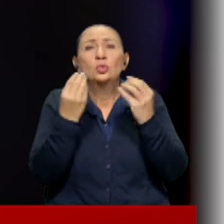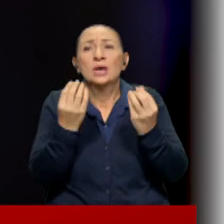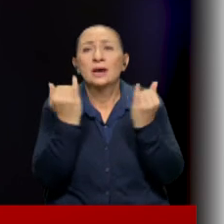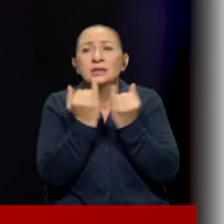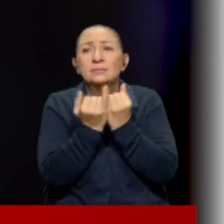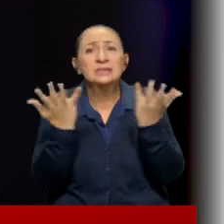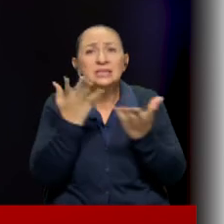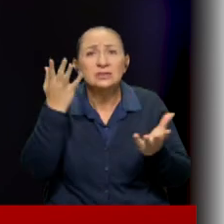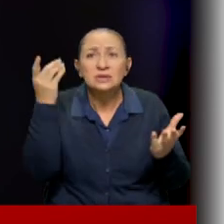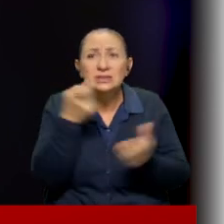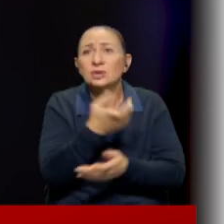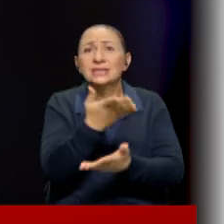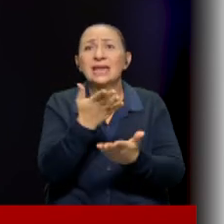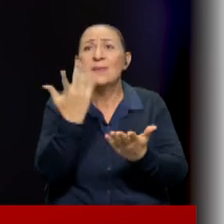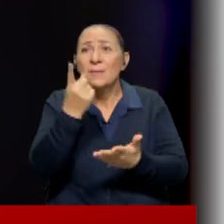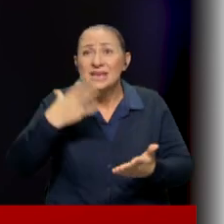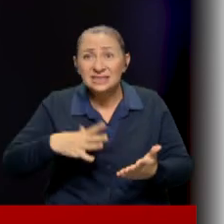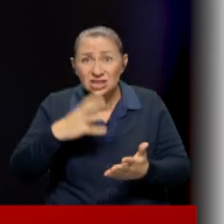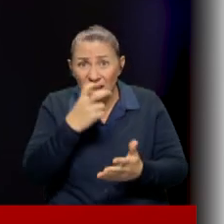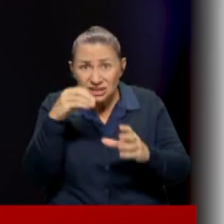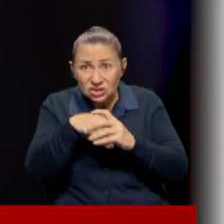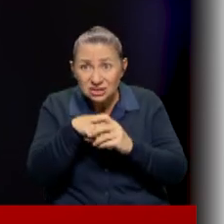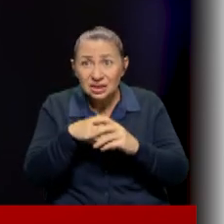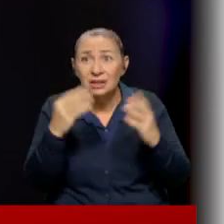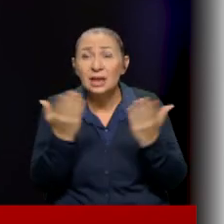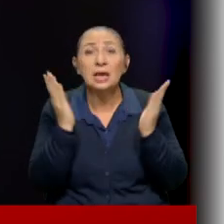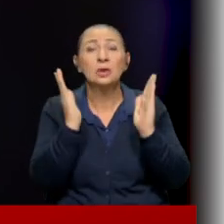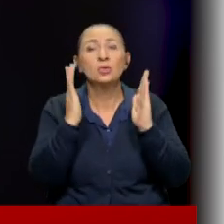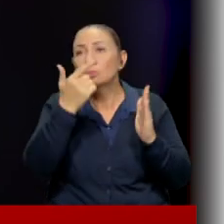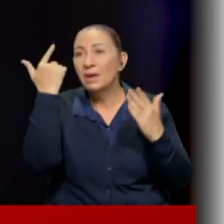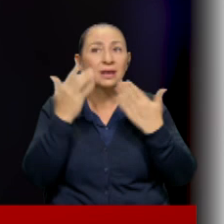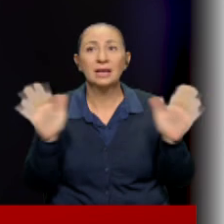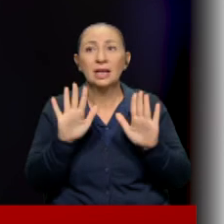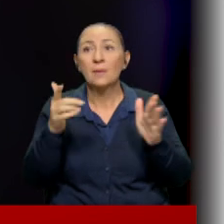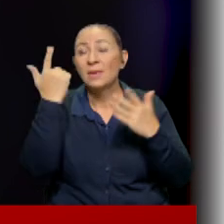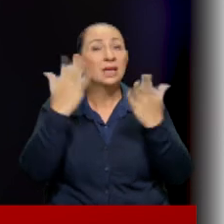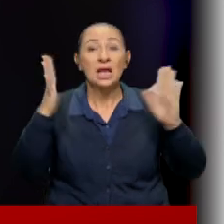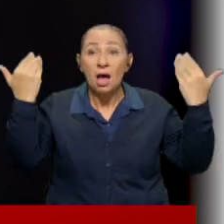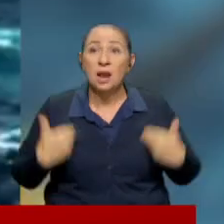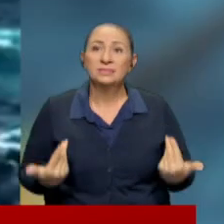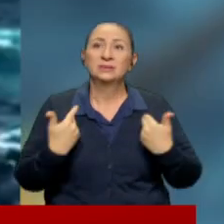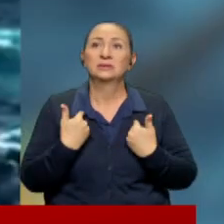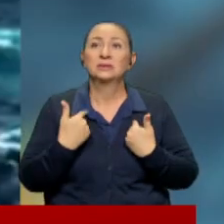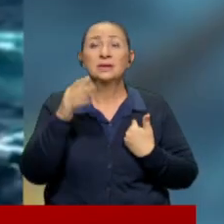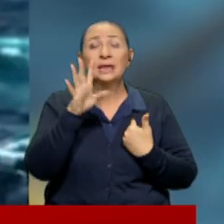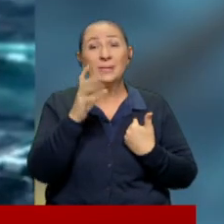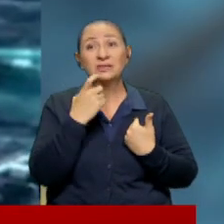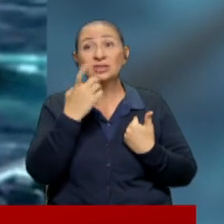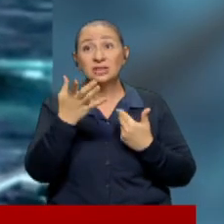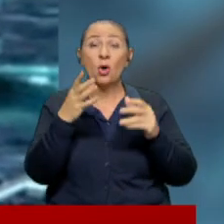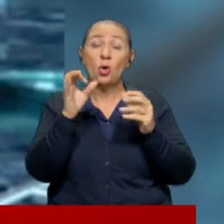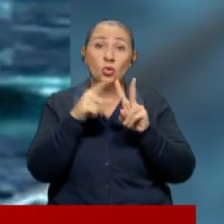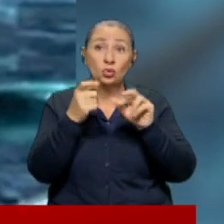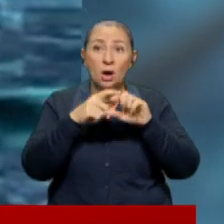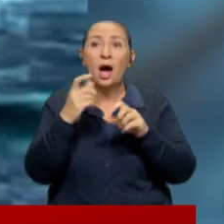kardeşim, nasıl kıydılar sana? Hem de bir istek şarkısı için. Nereye gidiyoruz belli değil. Belli değil halimiz. 45 yaşındaydı Onur